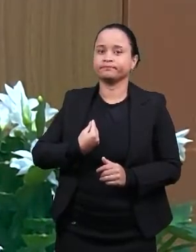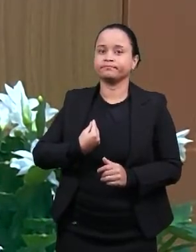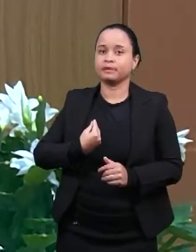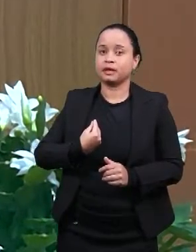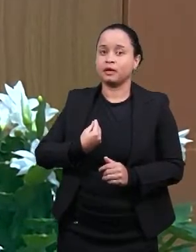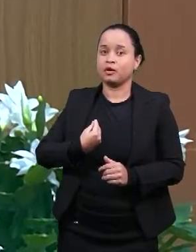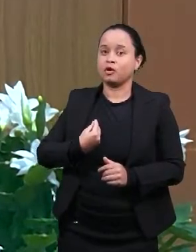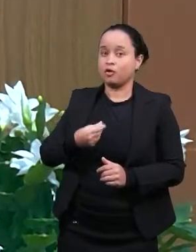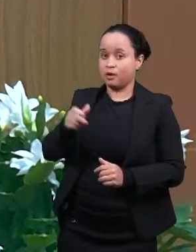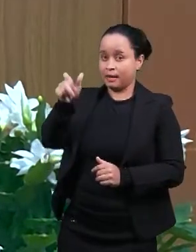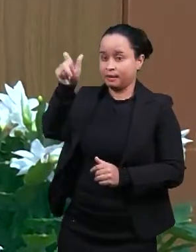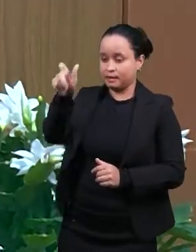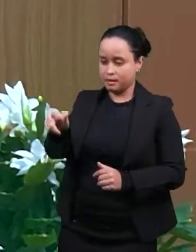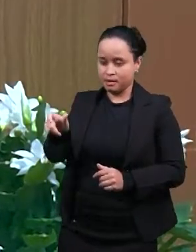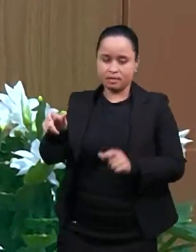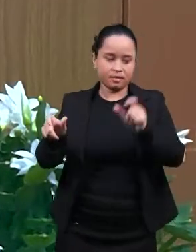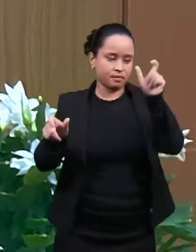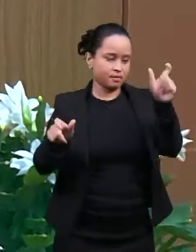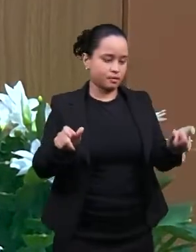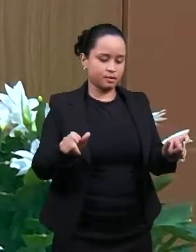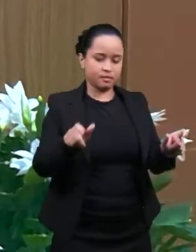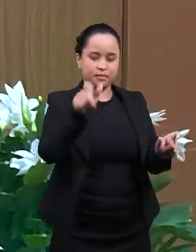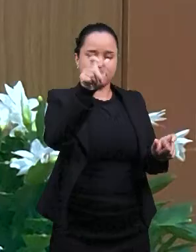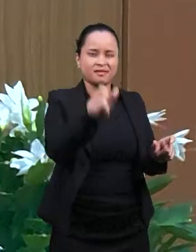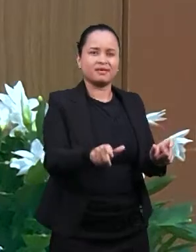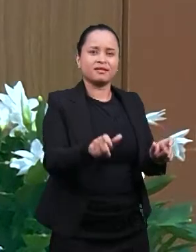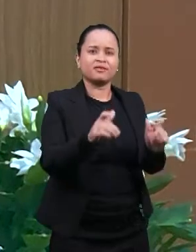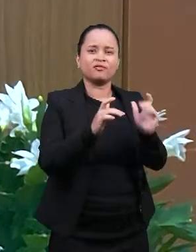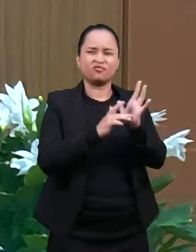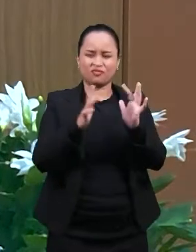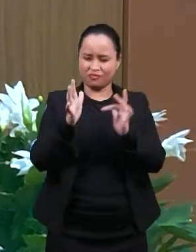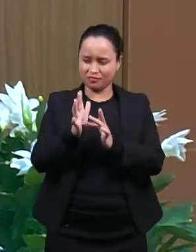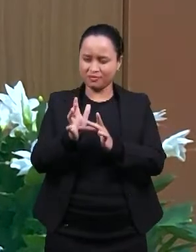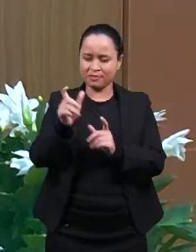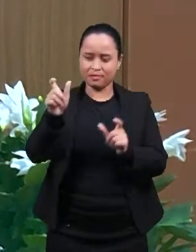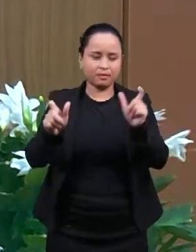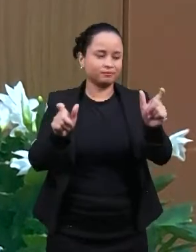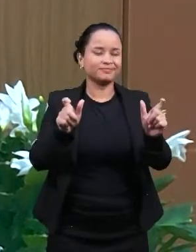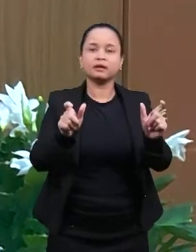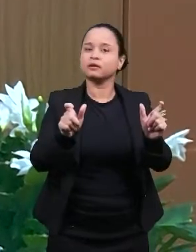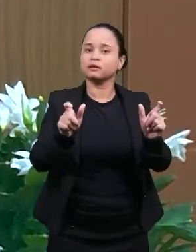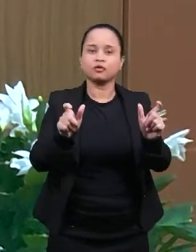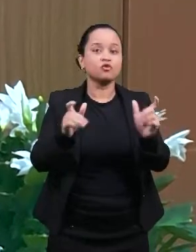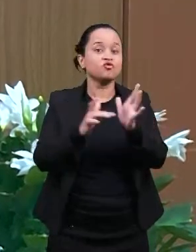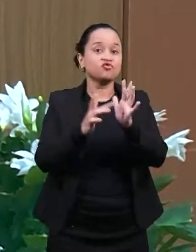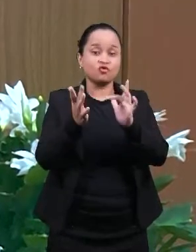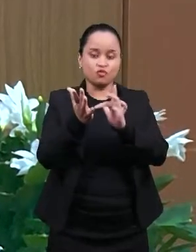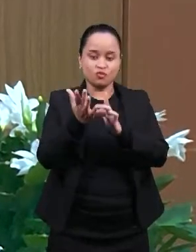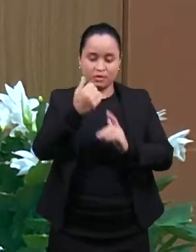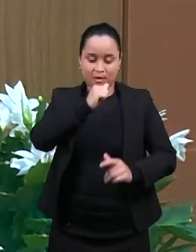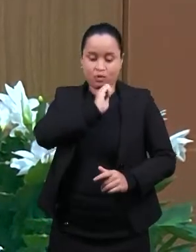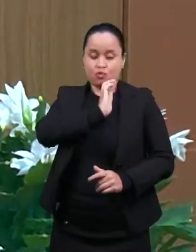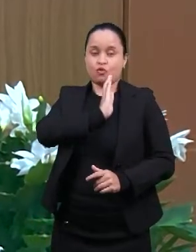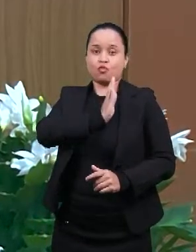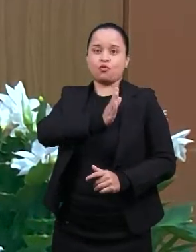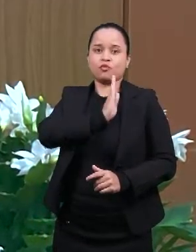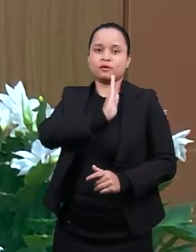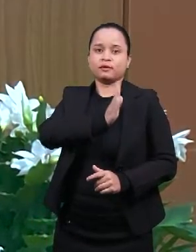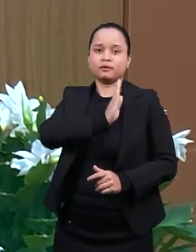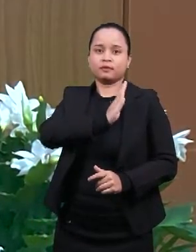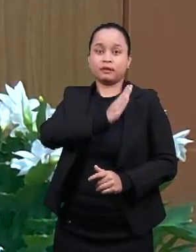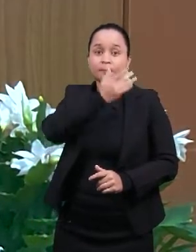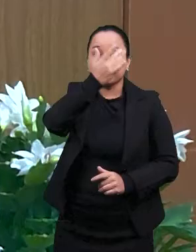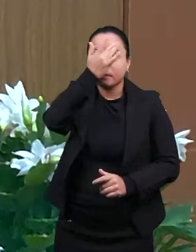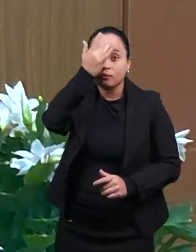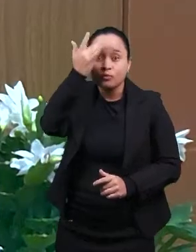живем. Они будут говорить, Он здесь, Он там, Иисус не в этом. Он в сердце тех, кто однажды